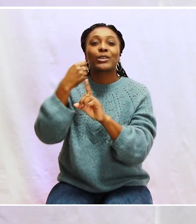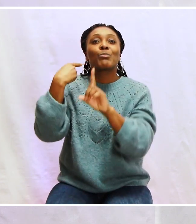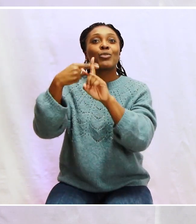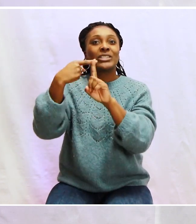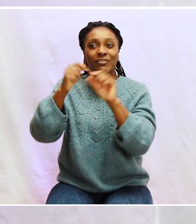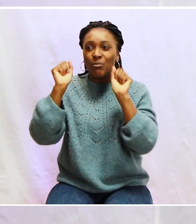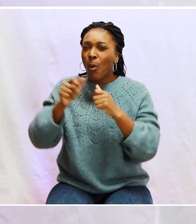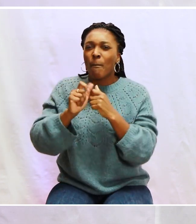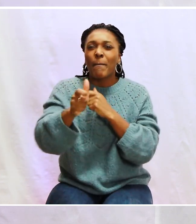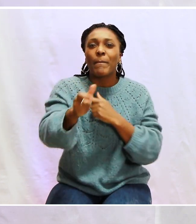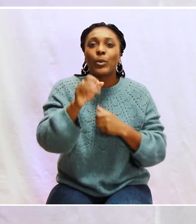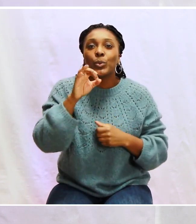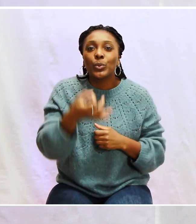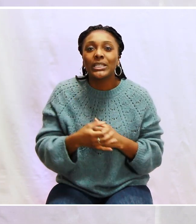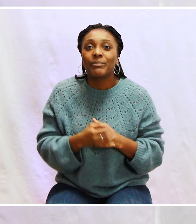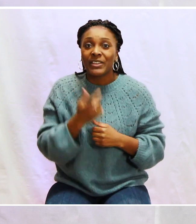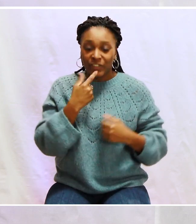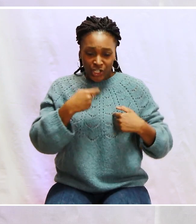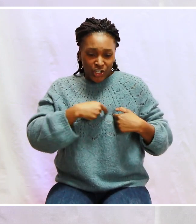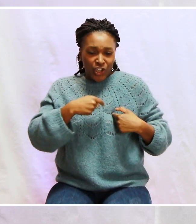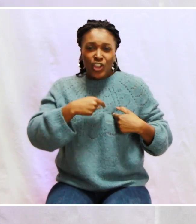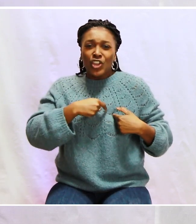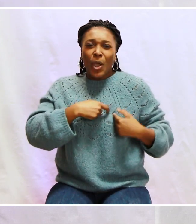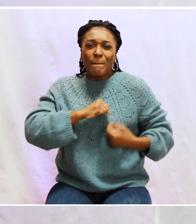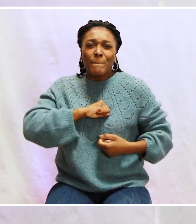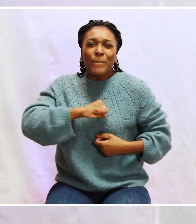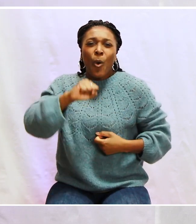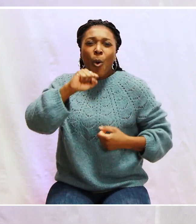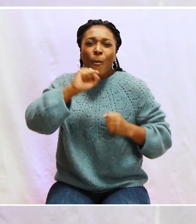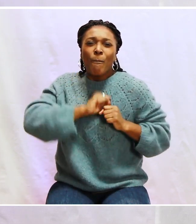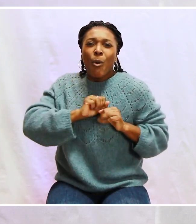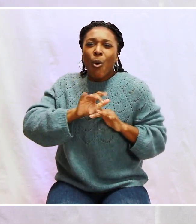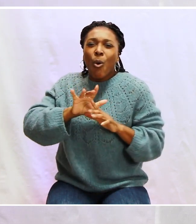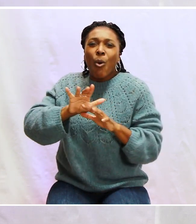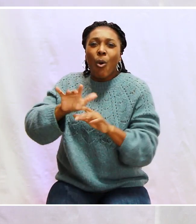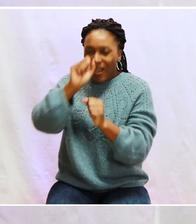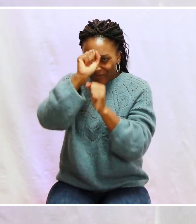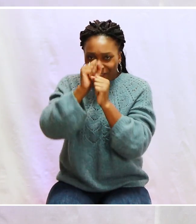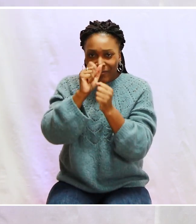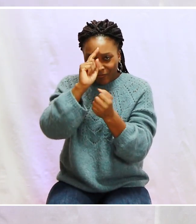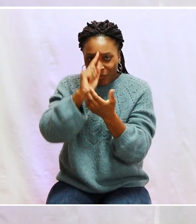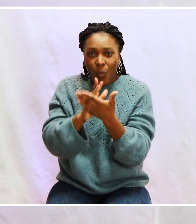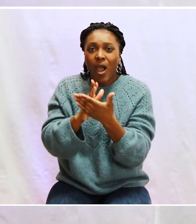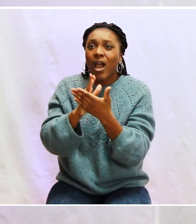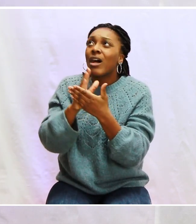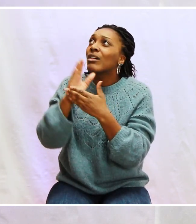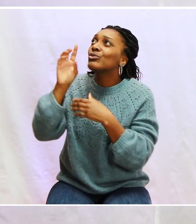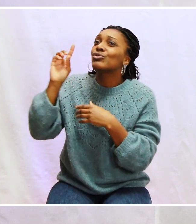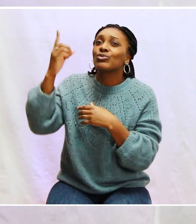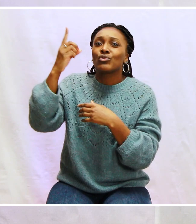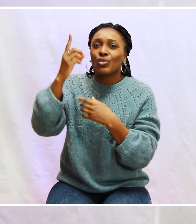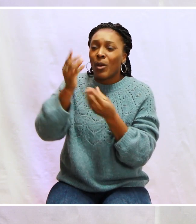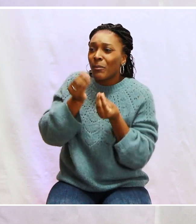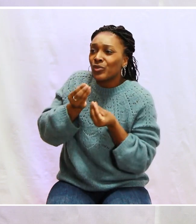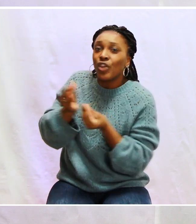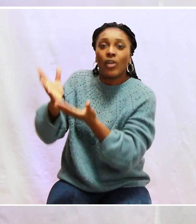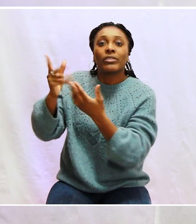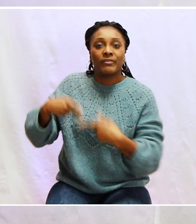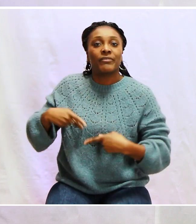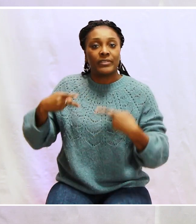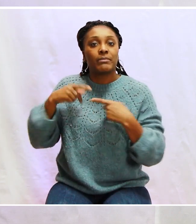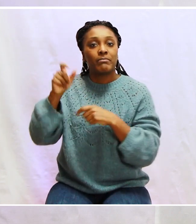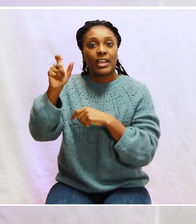dire que il y a quelque chose qui part de notre cœur et qui vient eh bien avec la foi en Dieu, eh bien activer quelque chose dans la vie de la